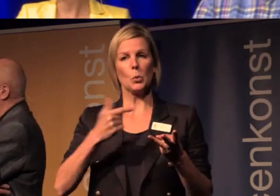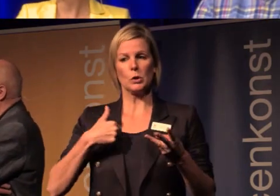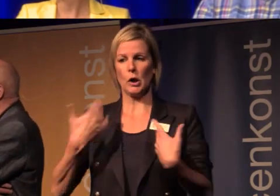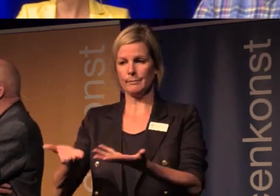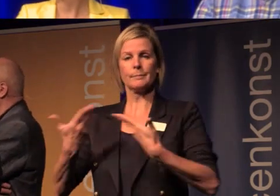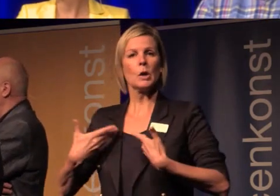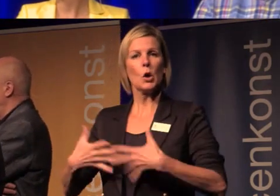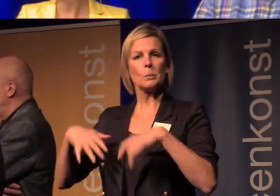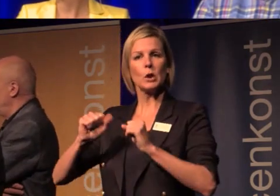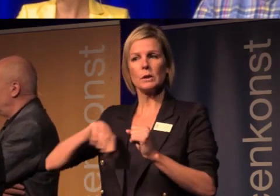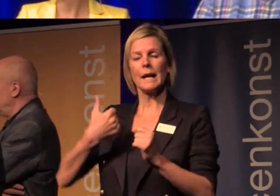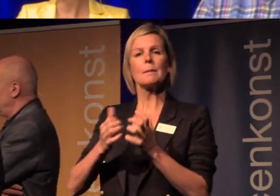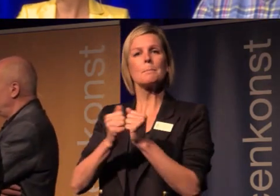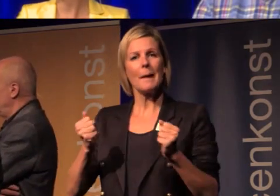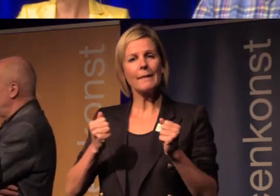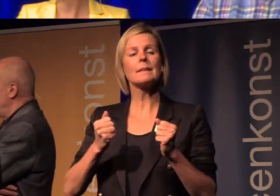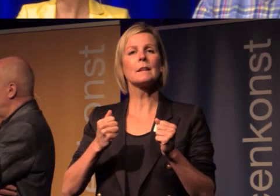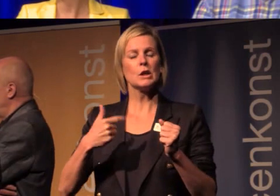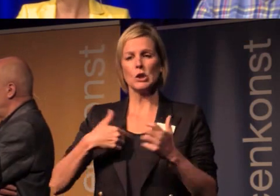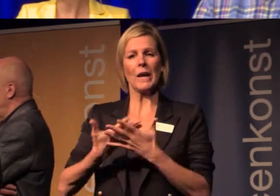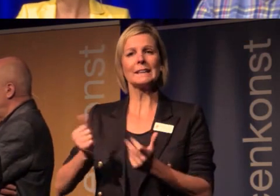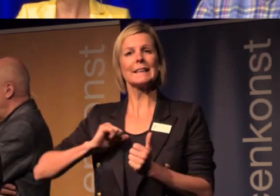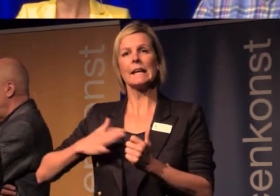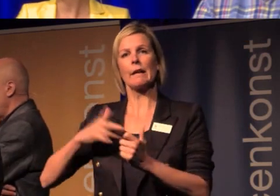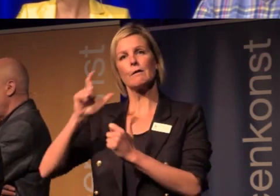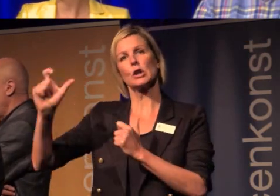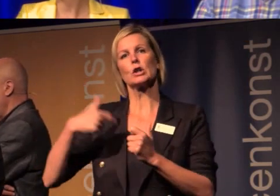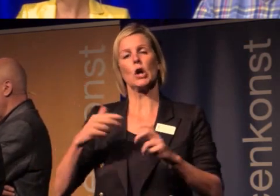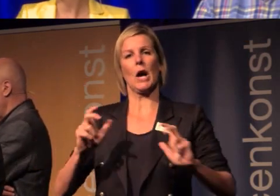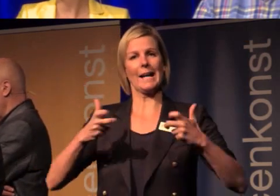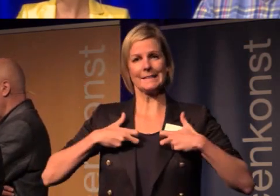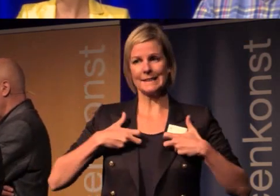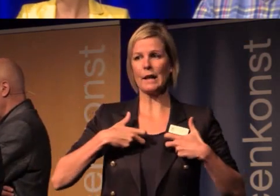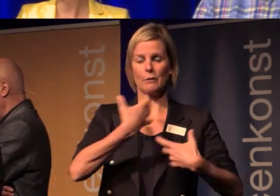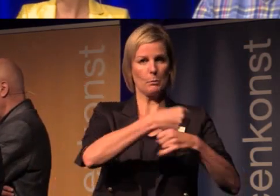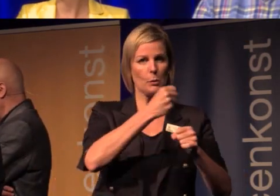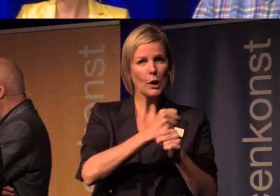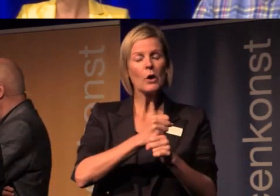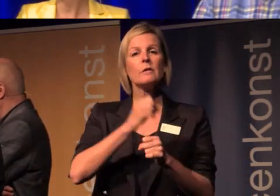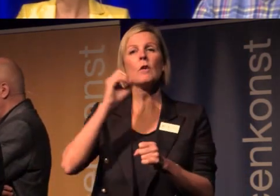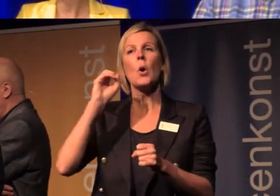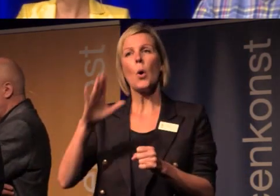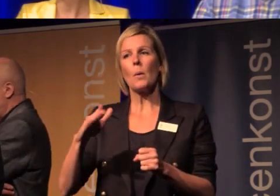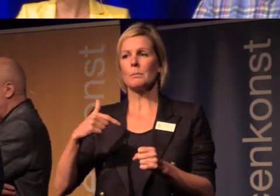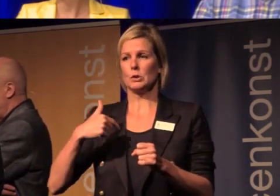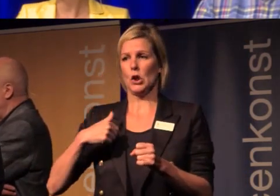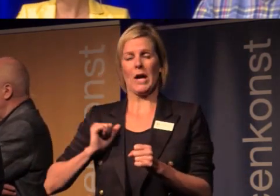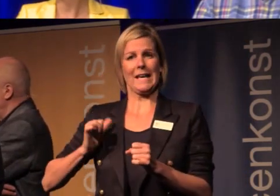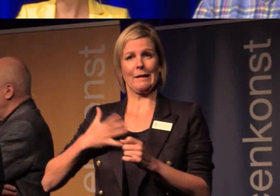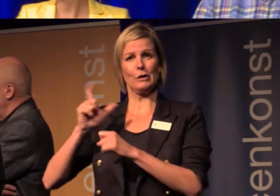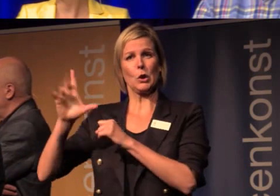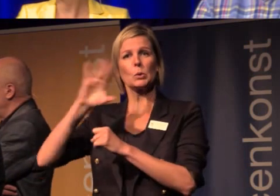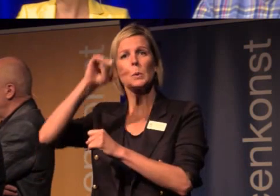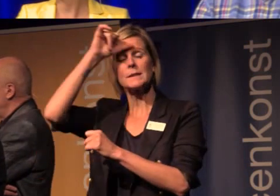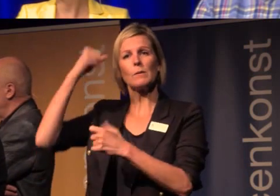man är anställd av ett bolag och inte egen företagare. Idag är det svårt att få A-kassa om man har den konstellationen, och